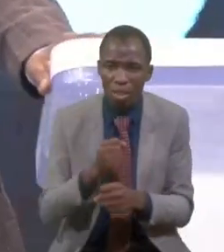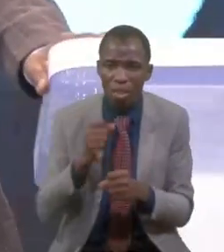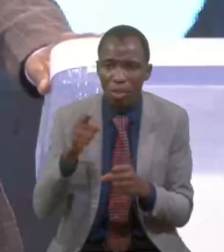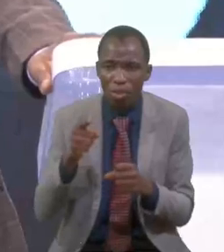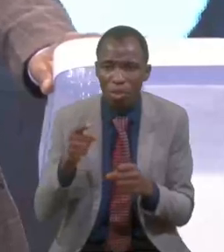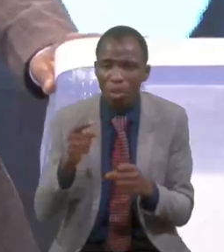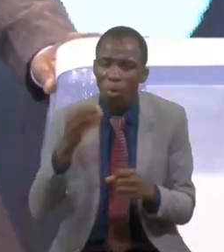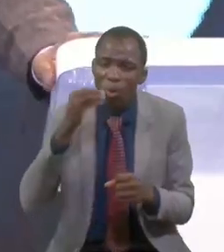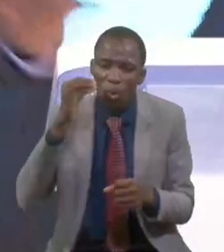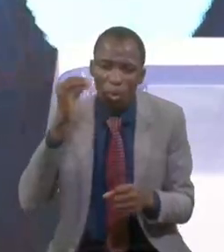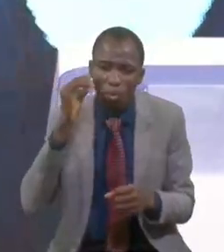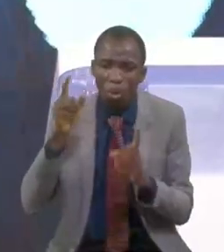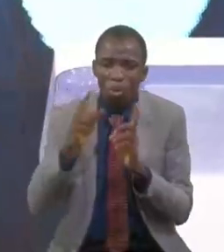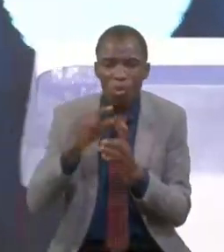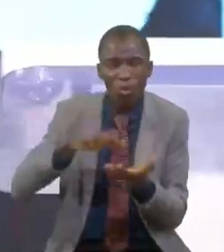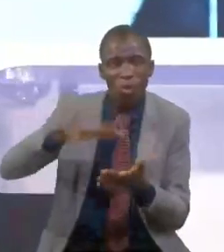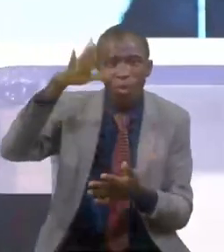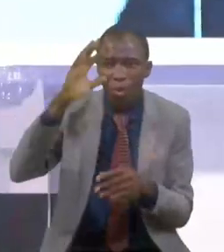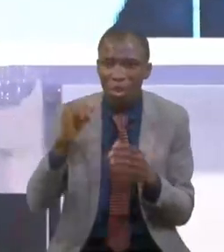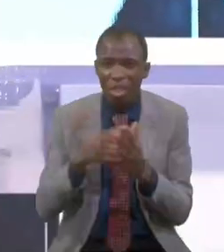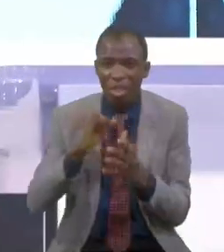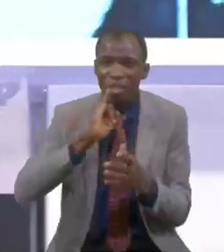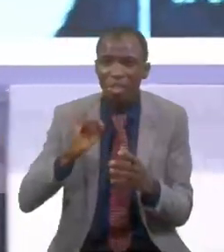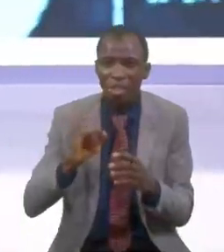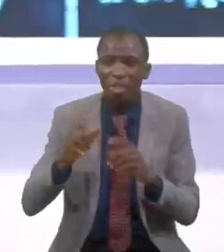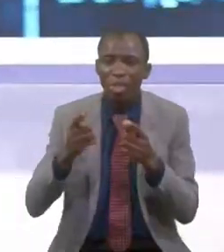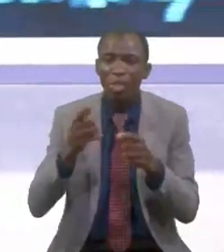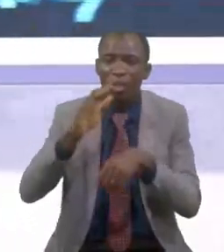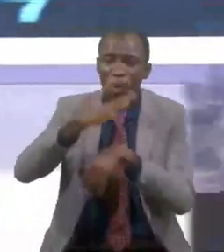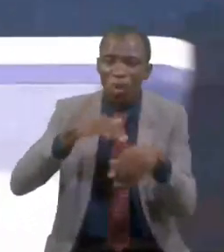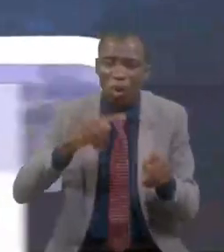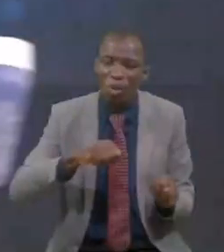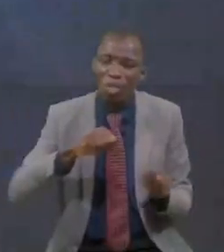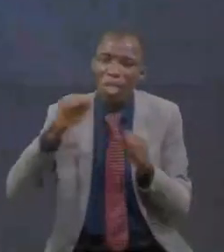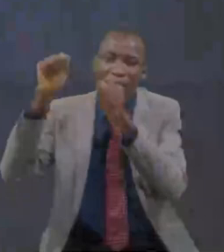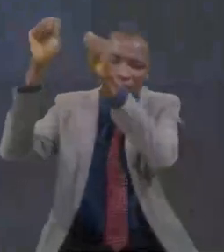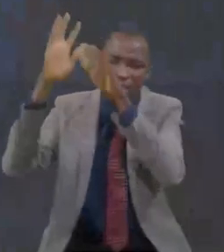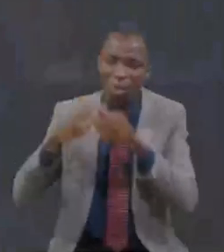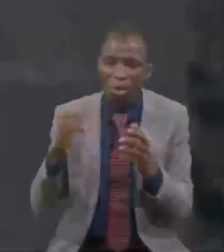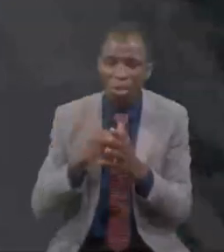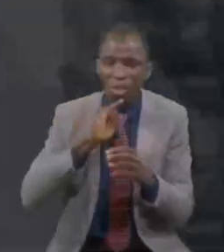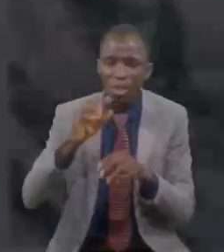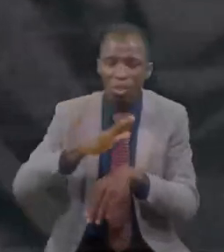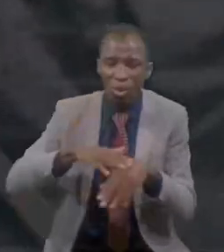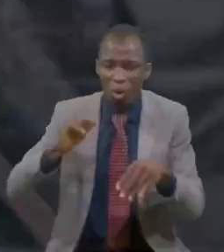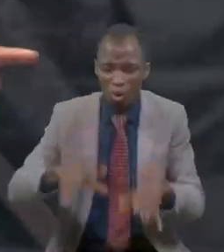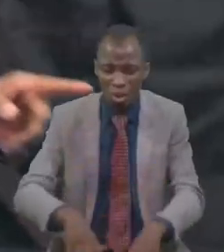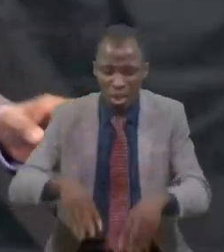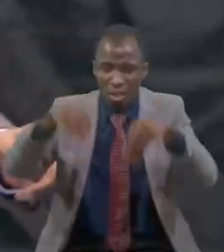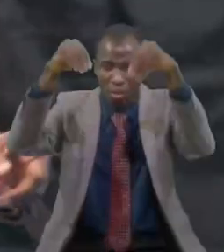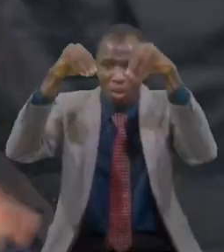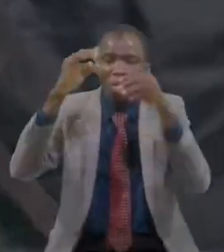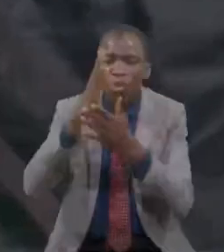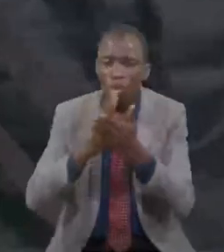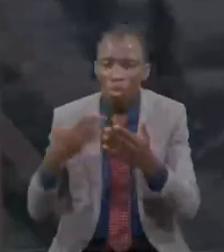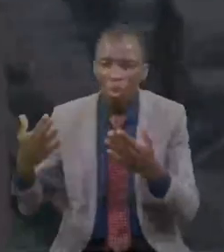prendre à la gloire alors c'est appelé le transport c'est appelé l'enlèvement